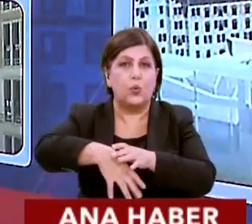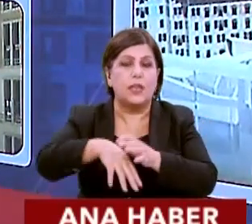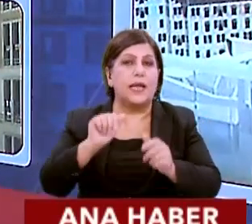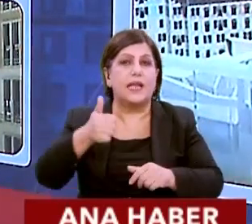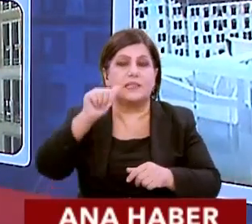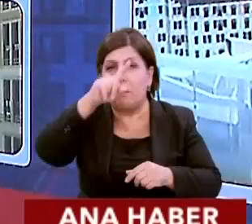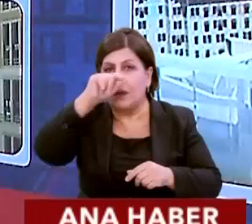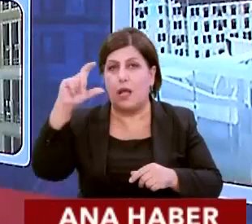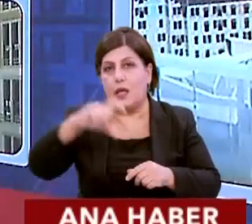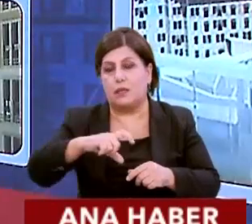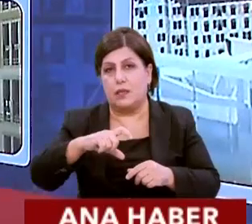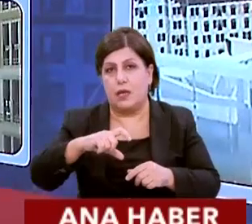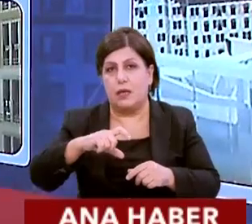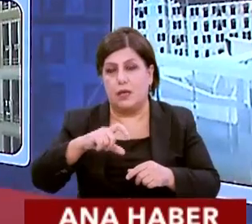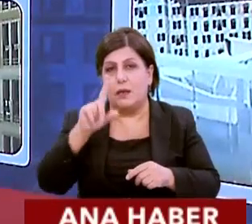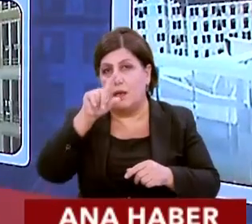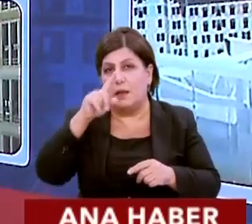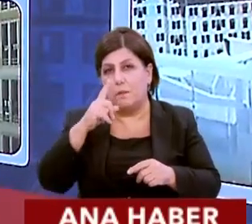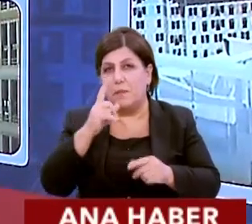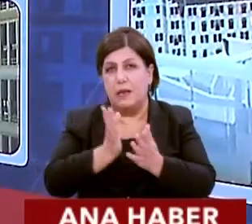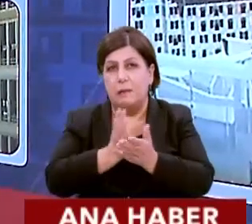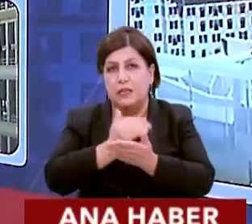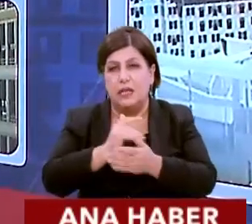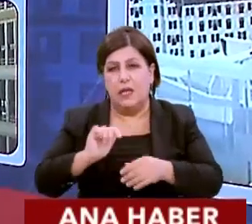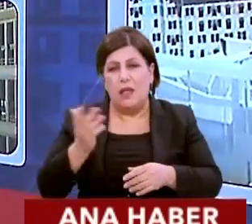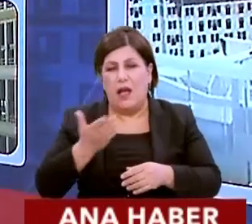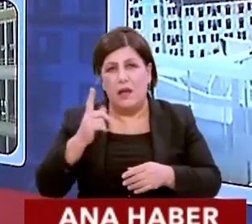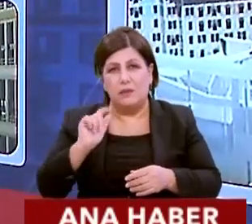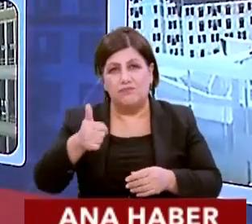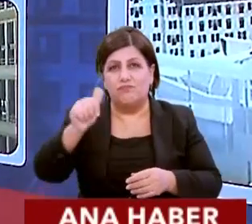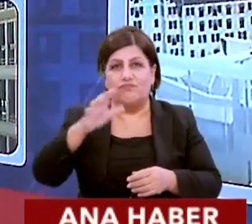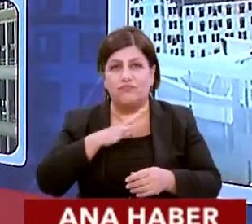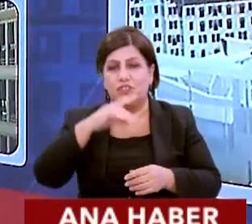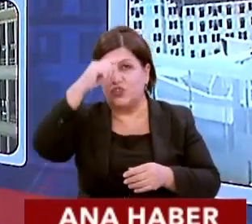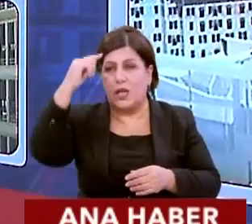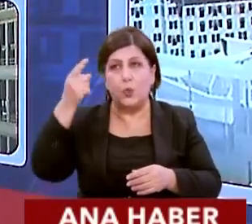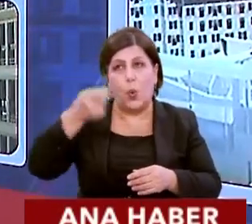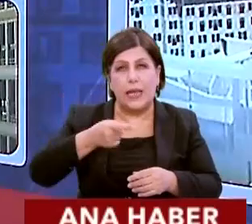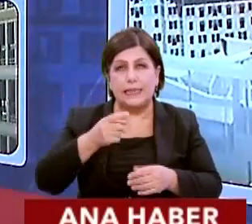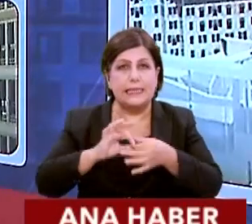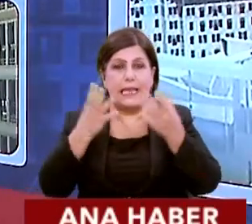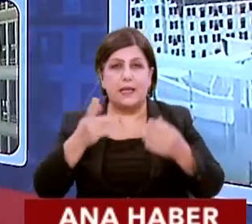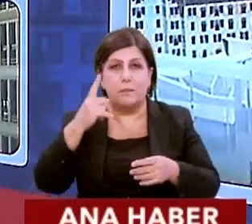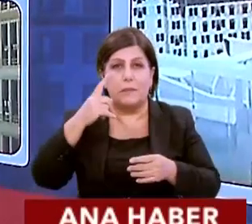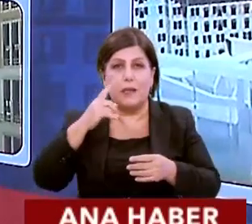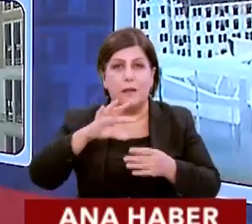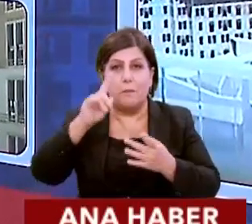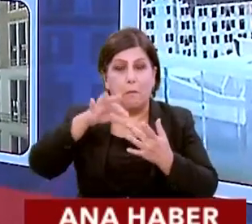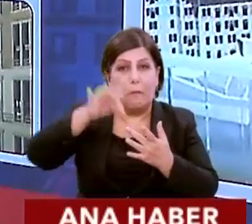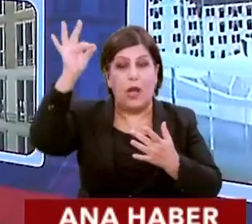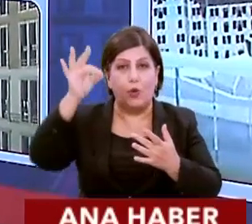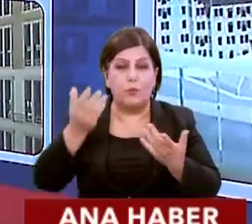Mart ayında Evet bir parça süre var daha şans oranı nedir Bir Piyango mudur bu